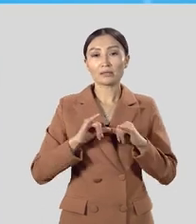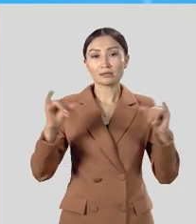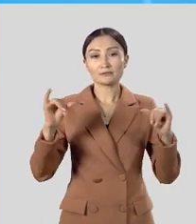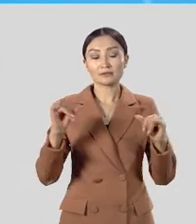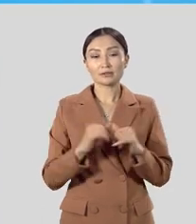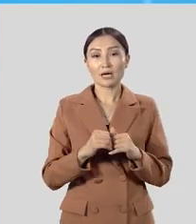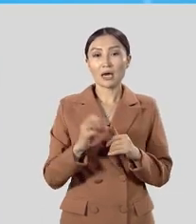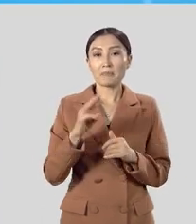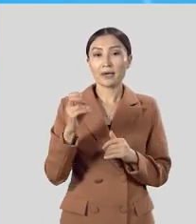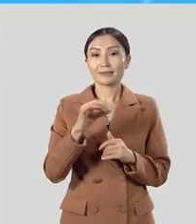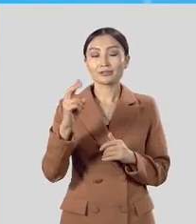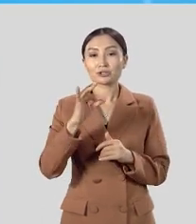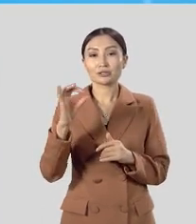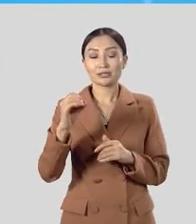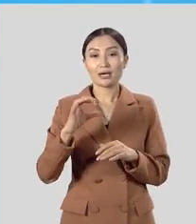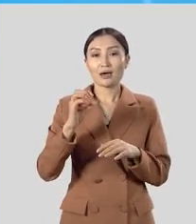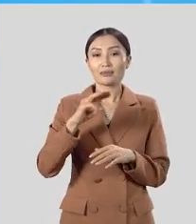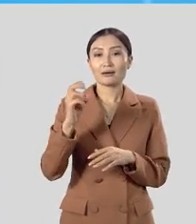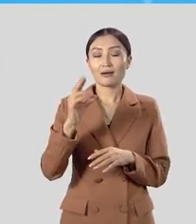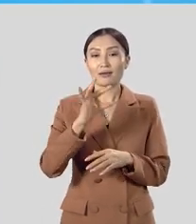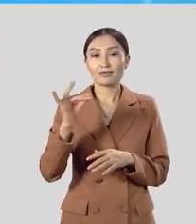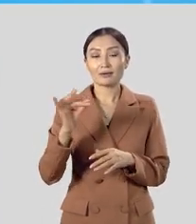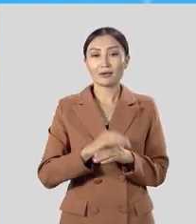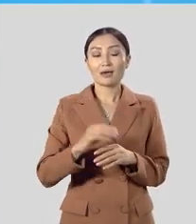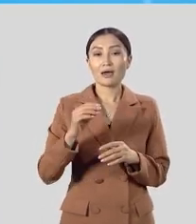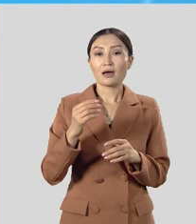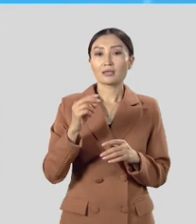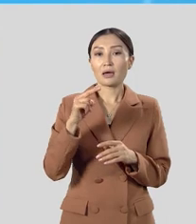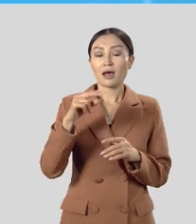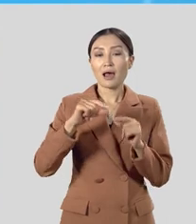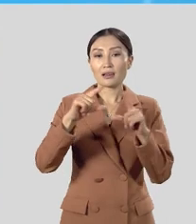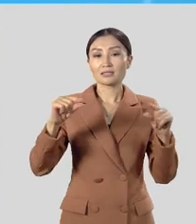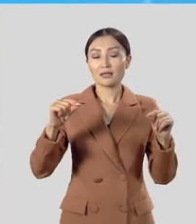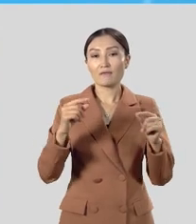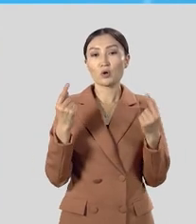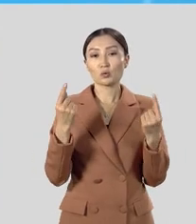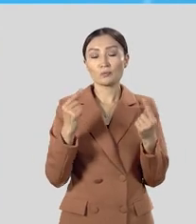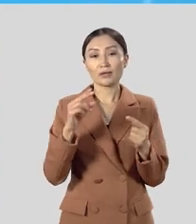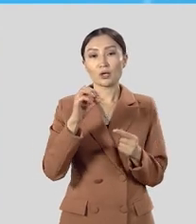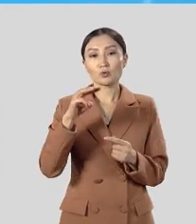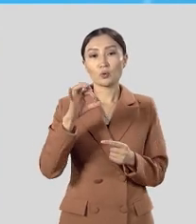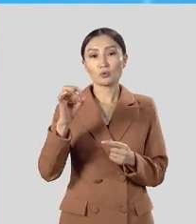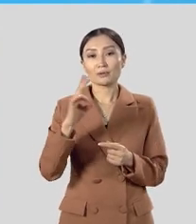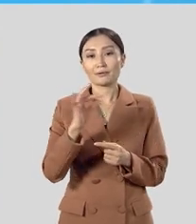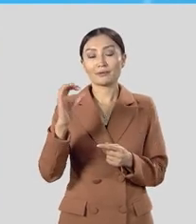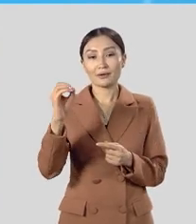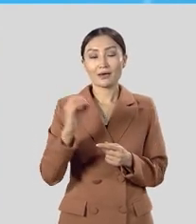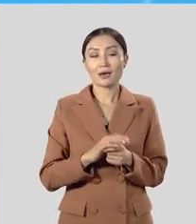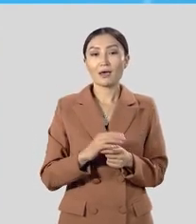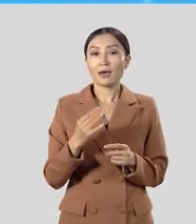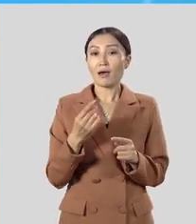механические и проводящие ткани. Листовые пластинки довольно крупные, тонкие. Хлоропласты в клетках